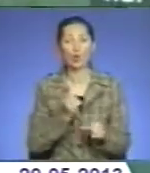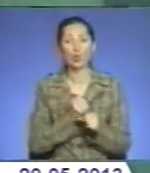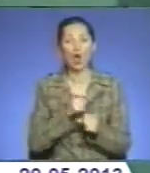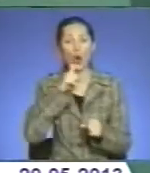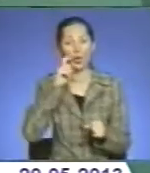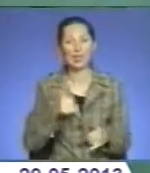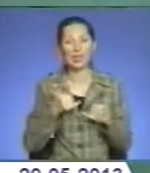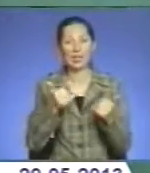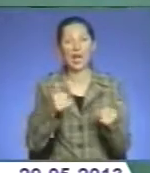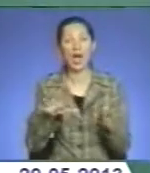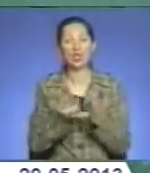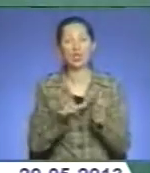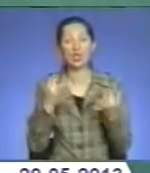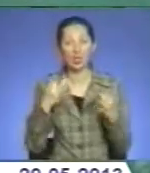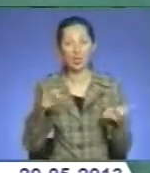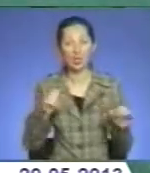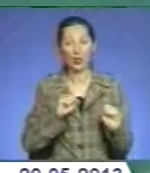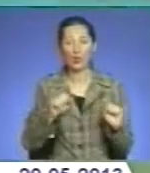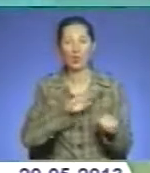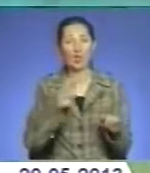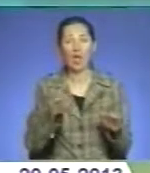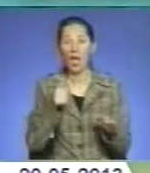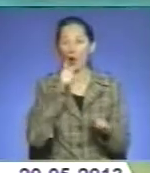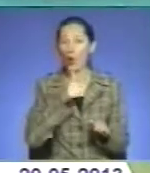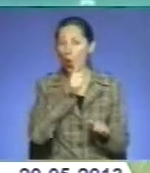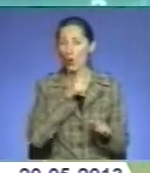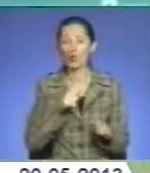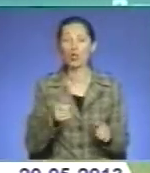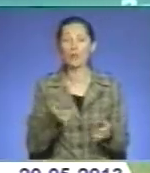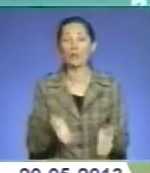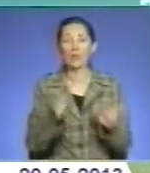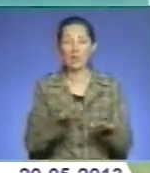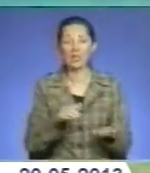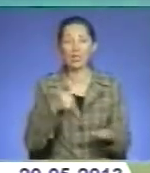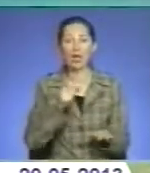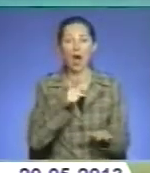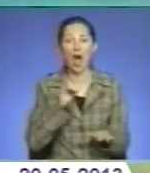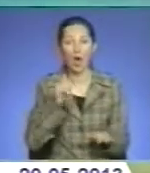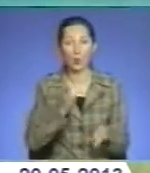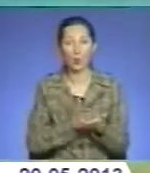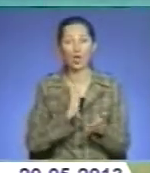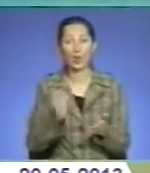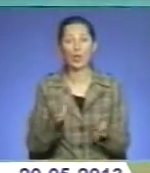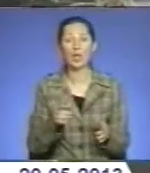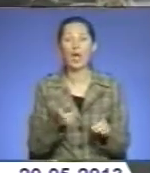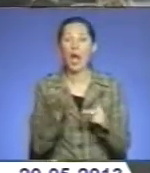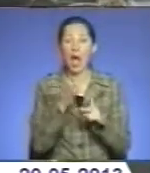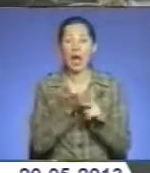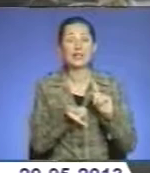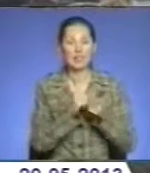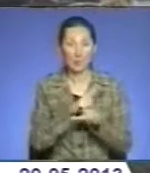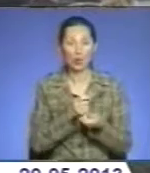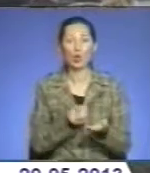економічної незалежності. В уряді не приховують, поставки скрапленого газу мають стати альтернативою дорогому російському паливу. Перший